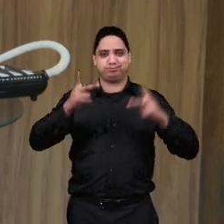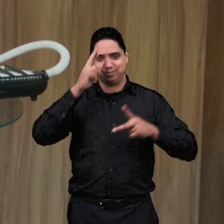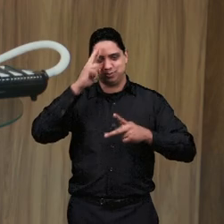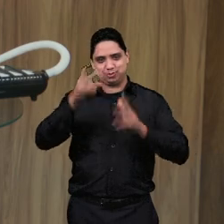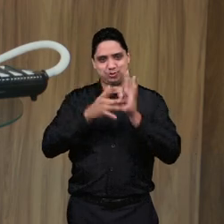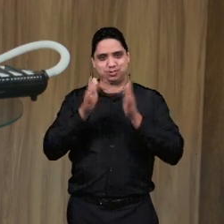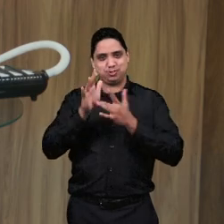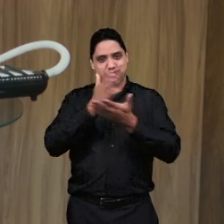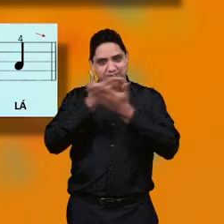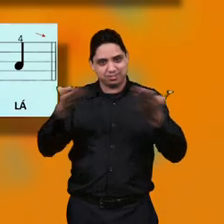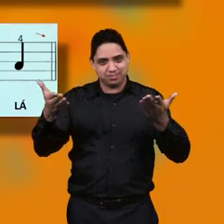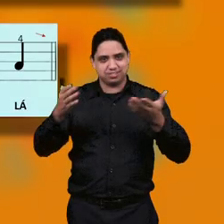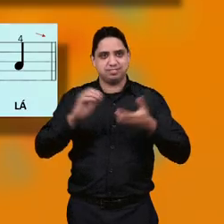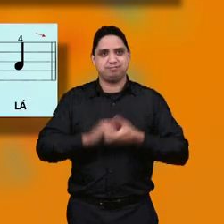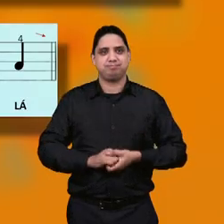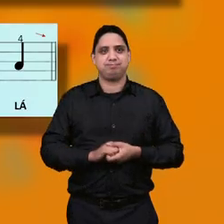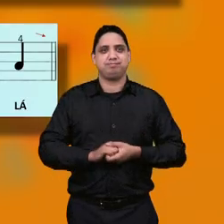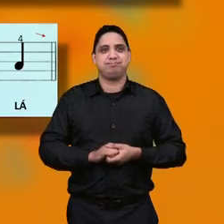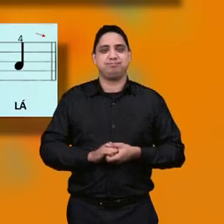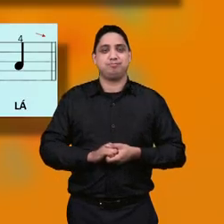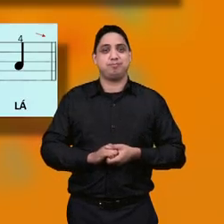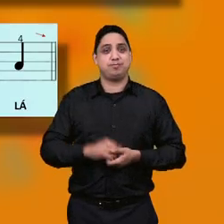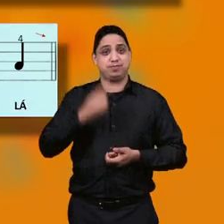Senhor Jesus.